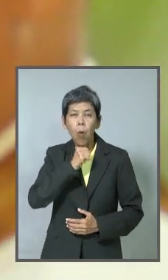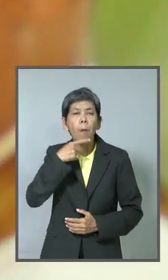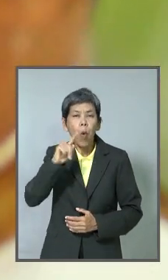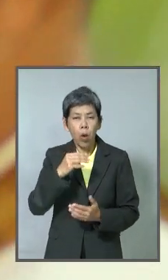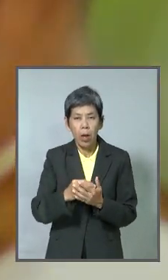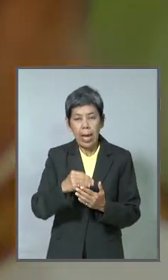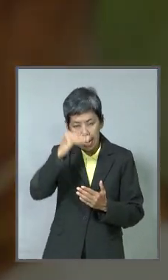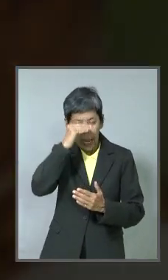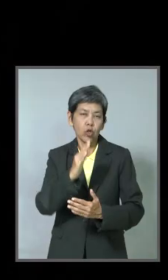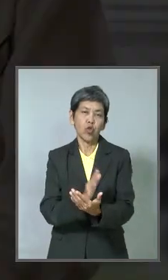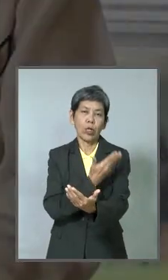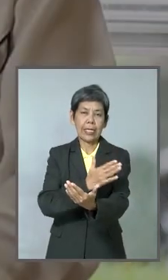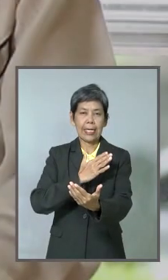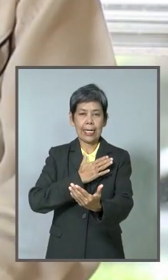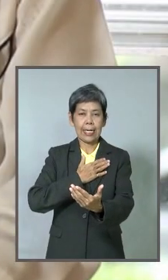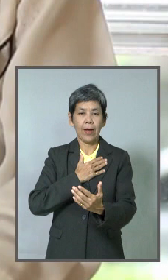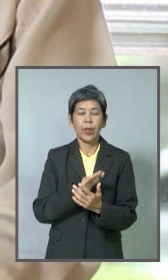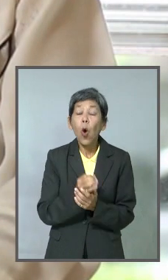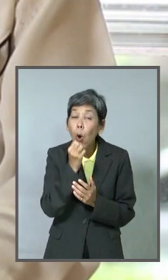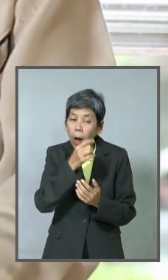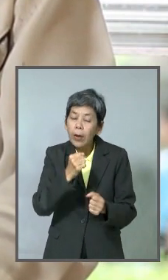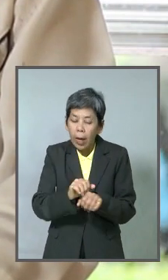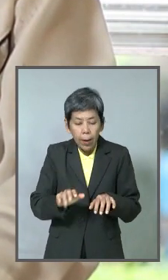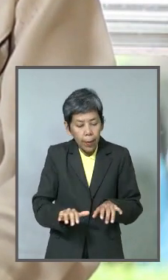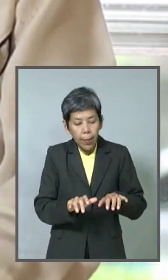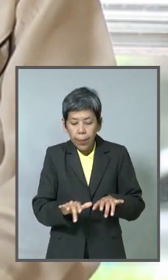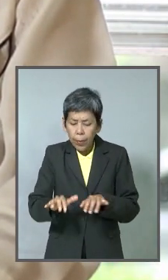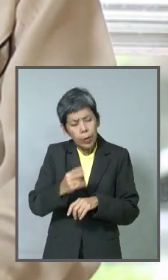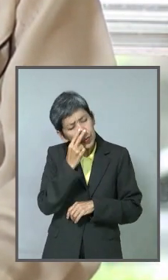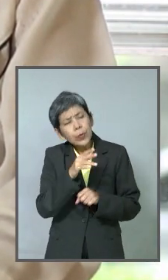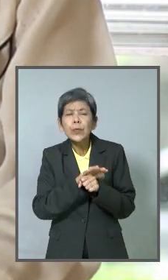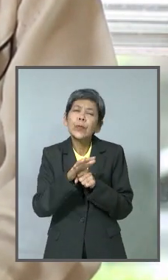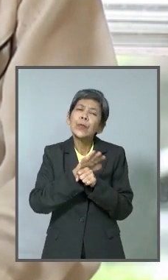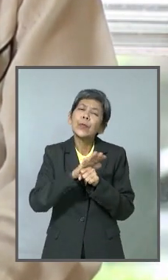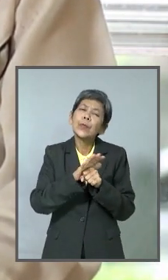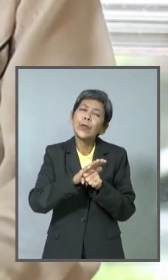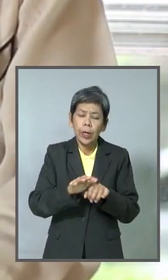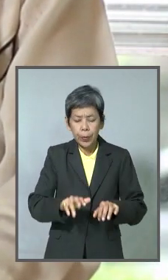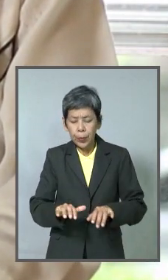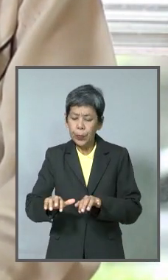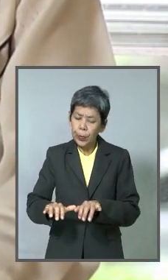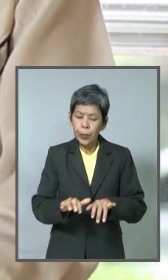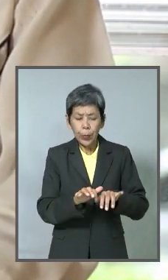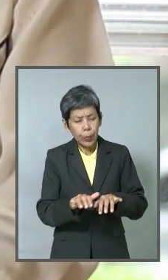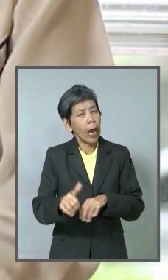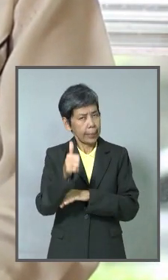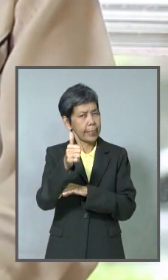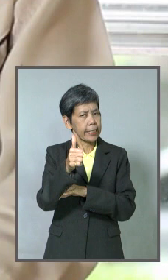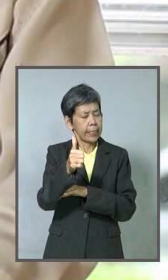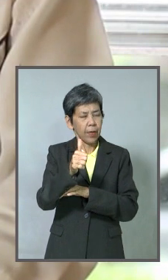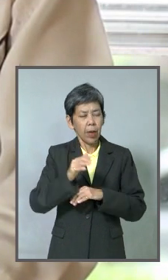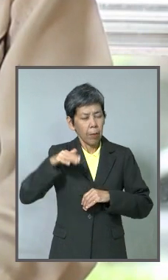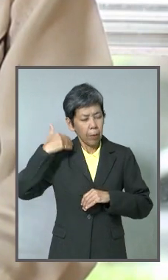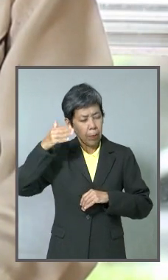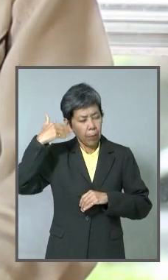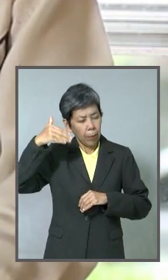ปกติปู่นี่ก็เป็นจบเอกดนตรีมาอยู่แล้วก็ให้เขาเล่นเปียโนดูก็พอได้คือช่วงที่เล่นอยู่เนี่ยเข